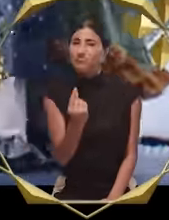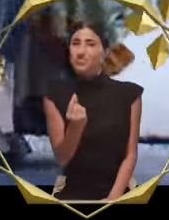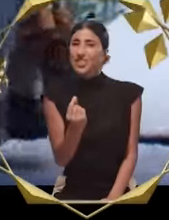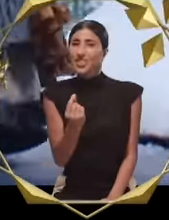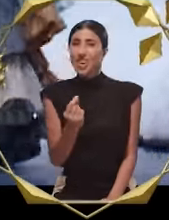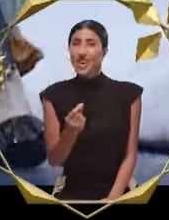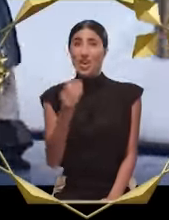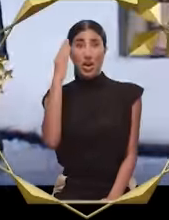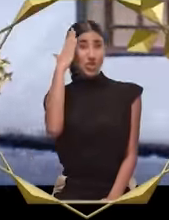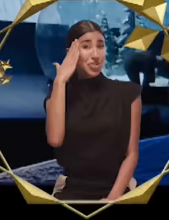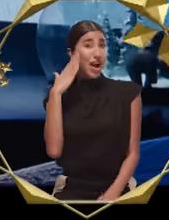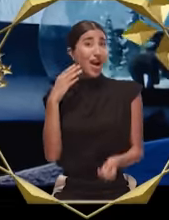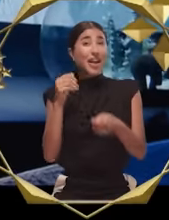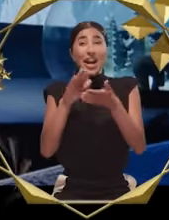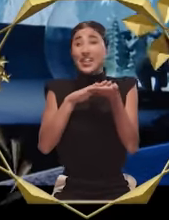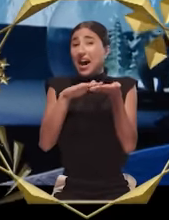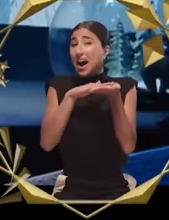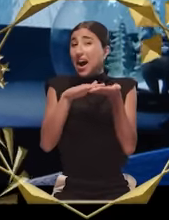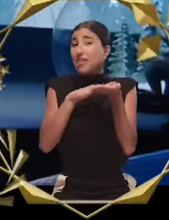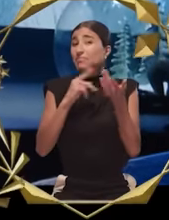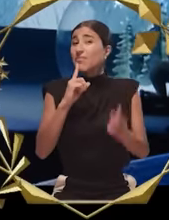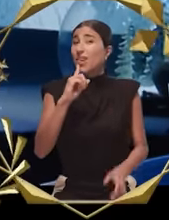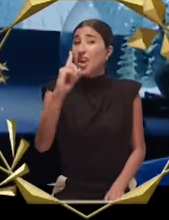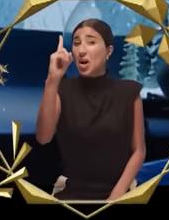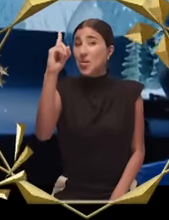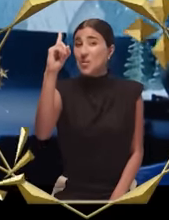كبير شعرها ناعم لولا